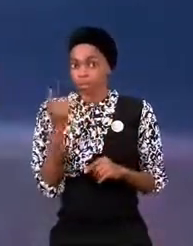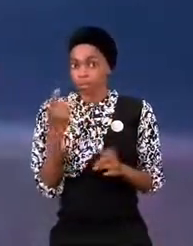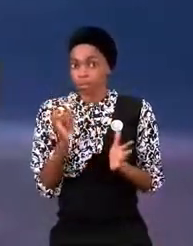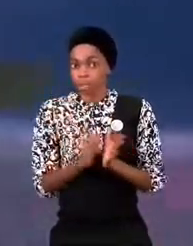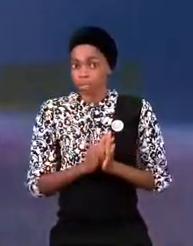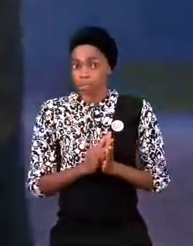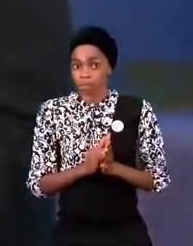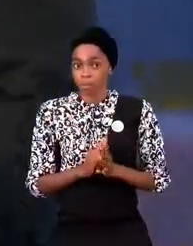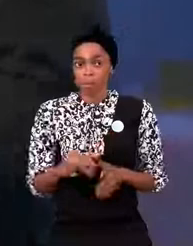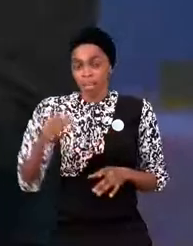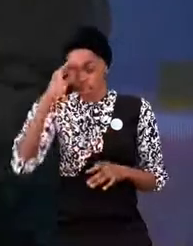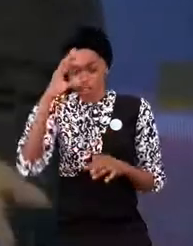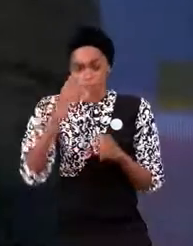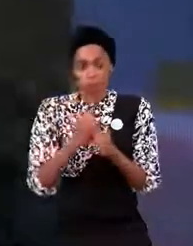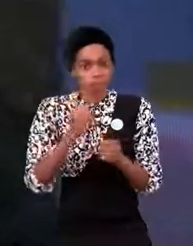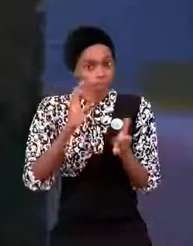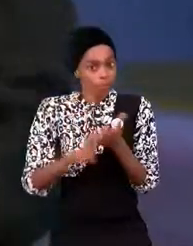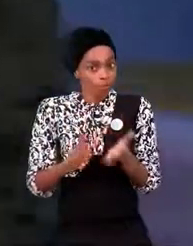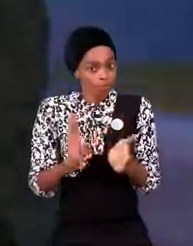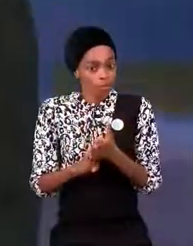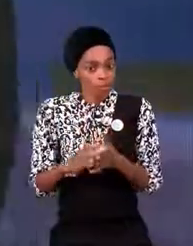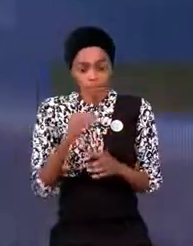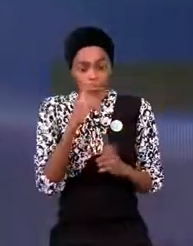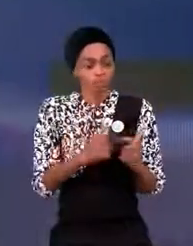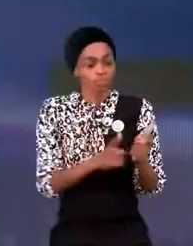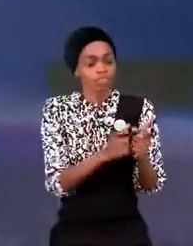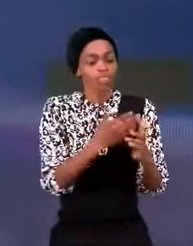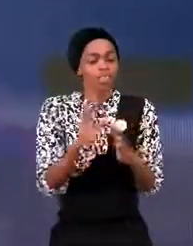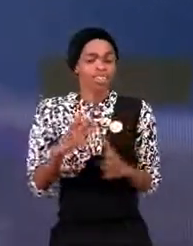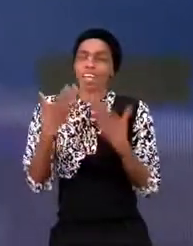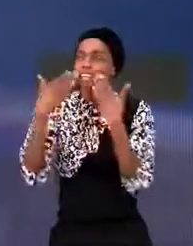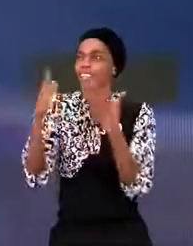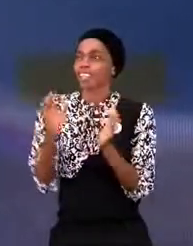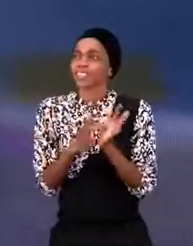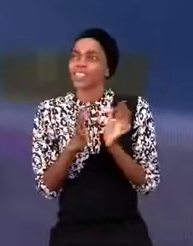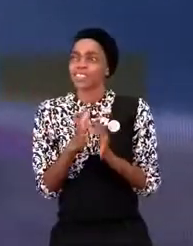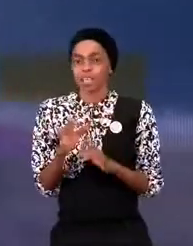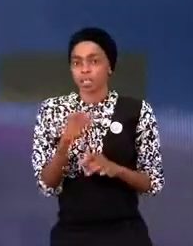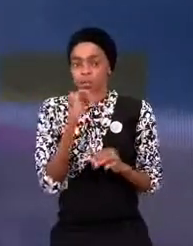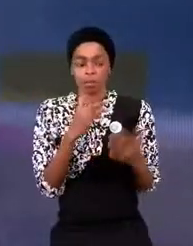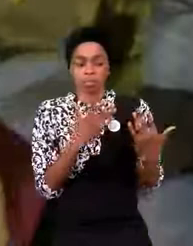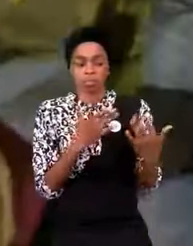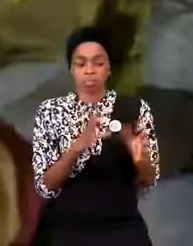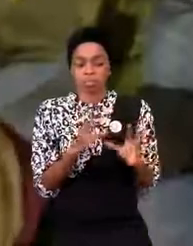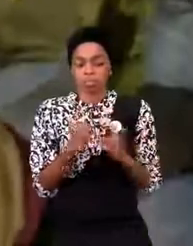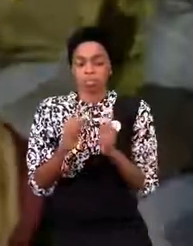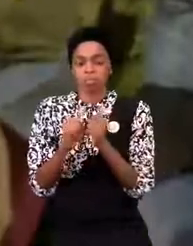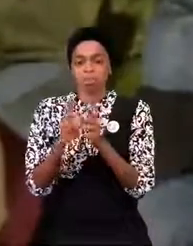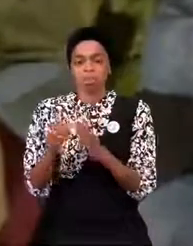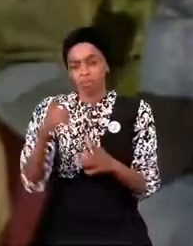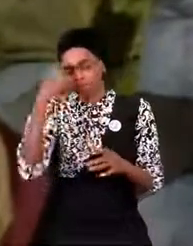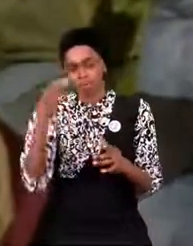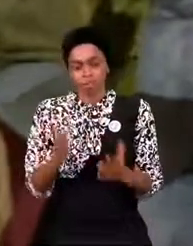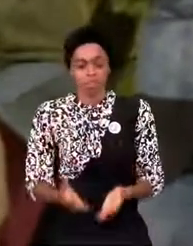Jésus, il n'a pas pu fuir. Parce qu'on l'a porté. Quatre personnes l'ont amené. Vous voyez dans le verset 9.